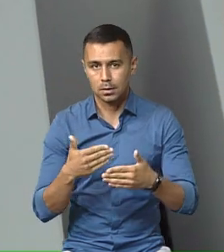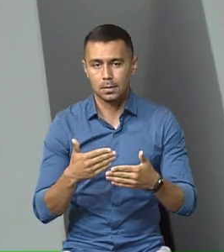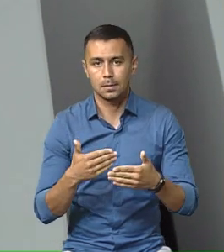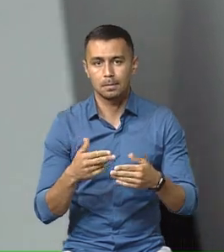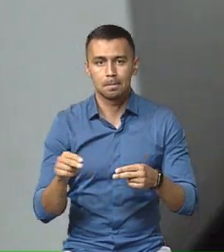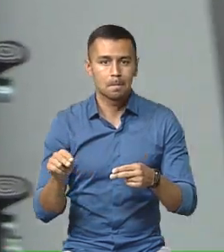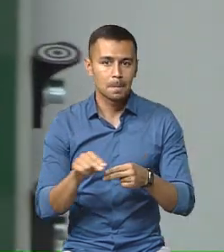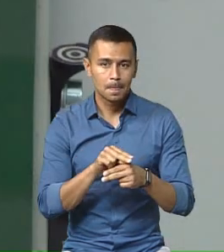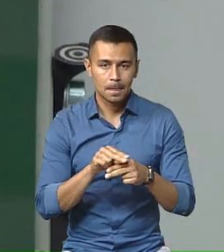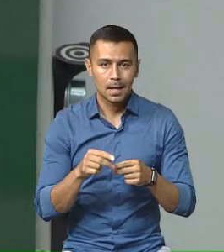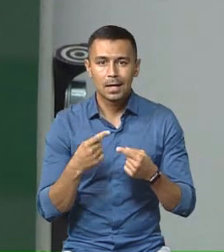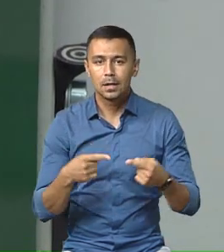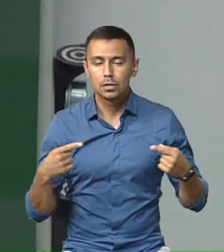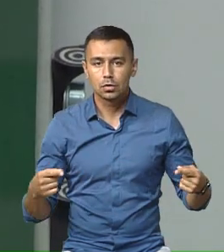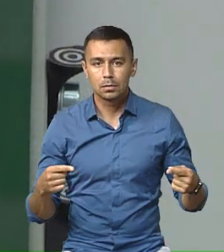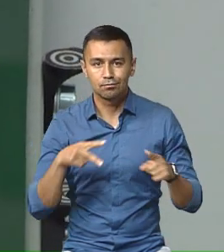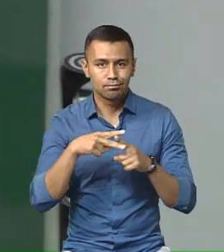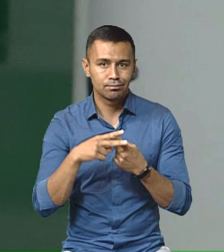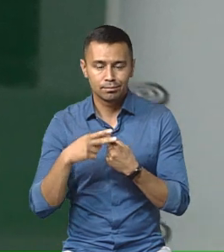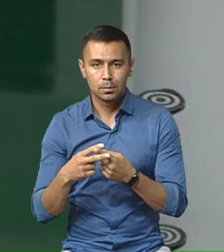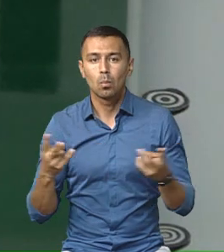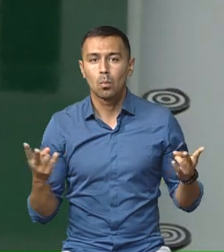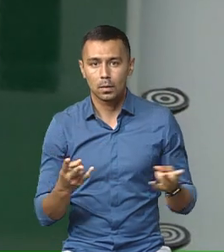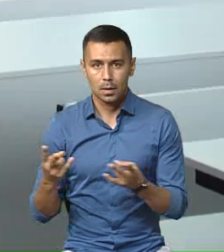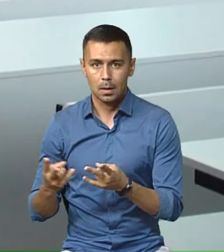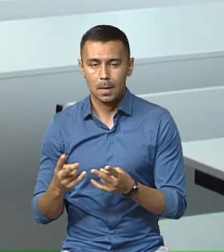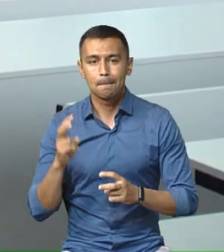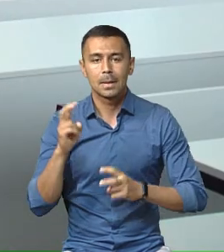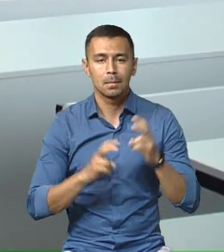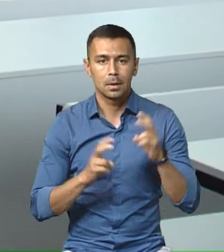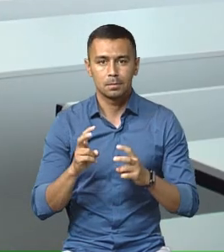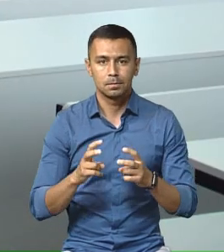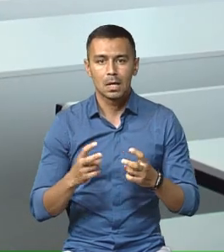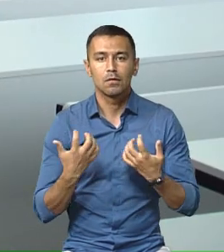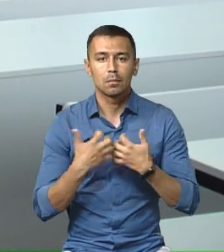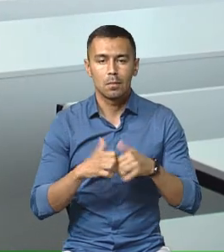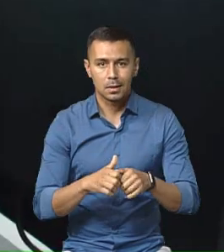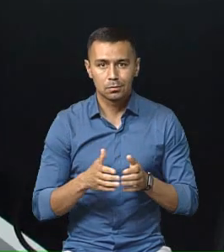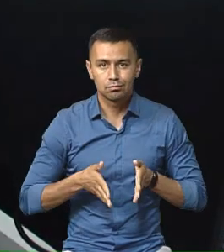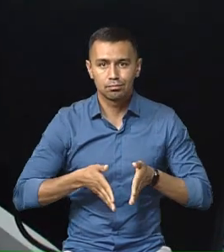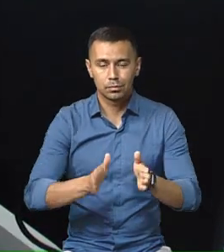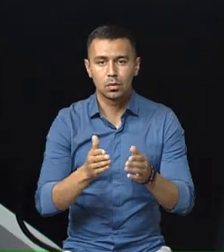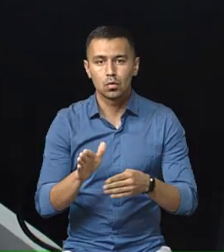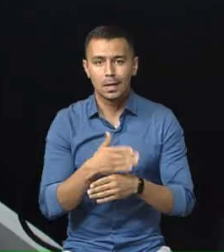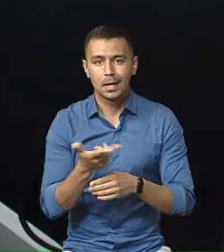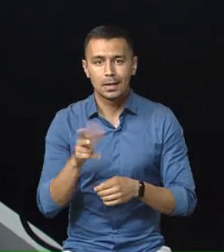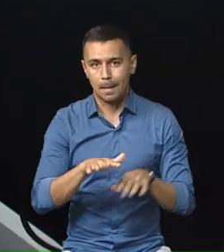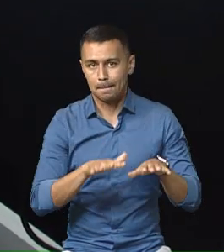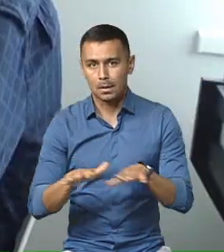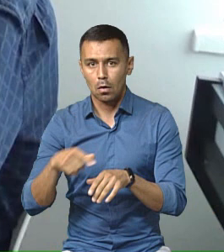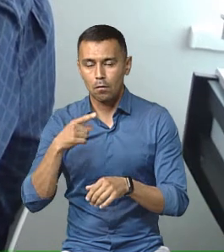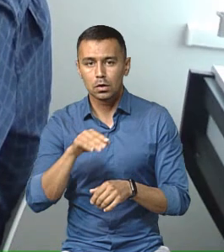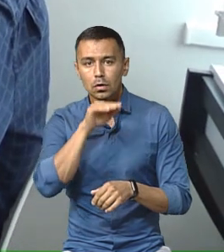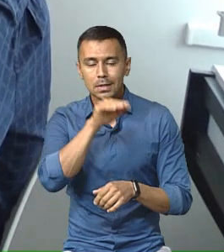підстраювати під різні потреби підприємства. Автоматизована лінія розділена на 3 автономні робочі місця, каже